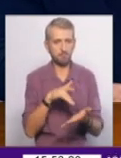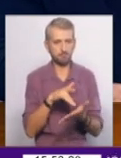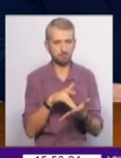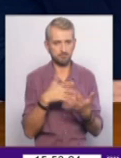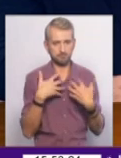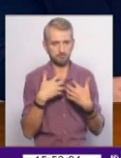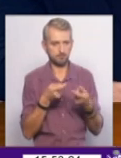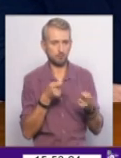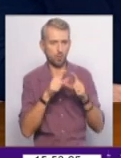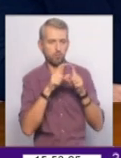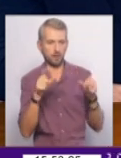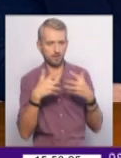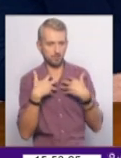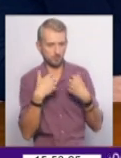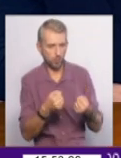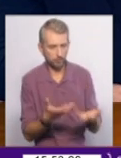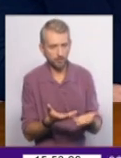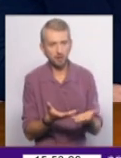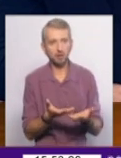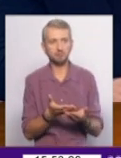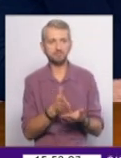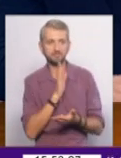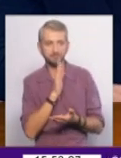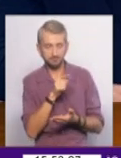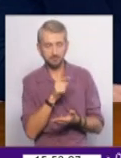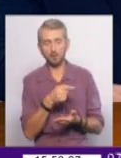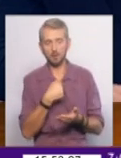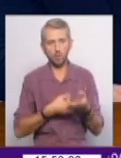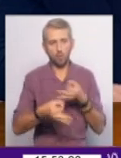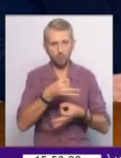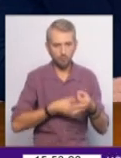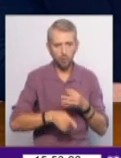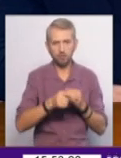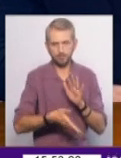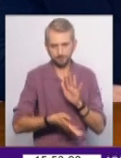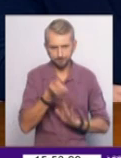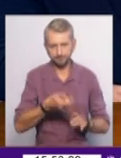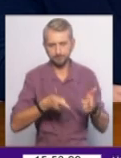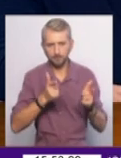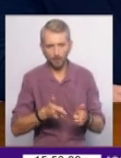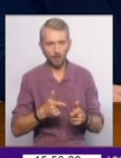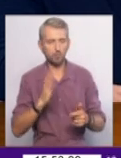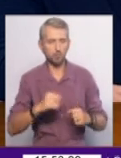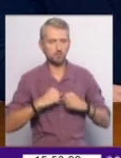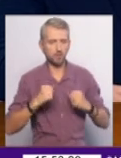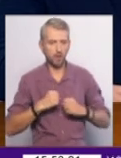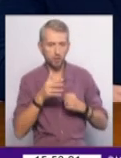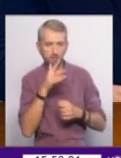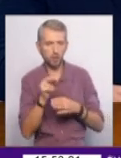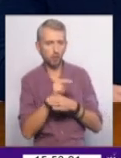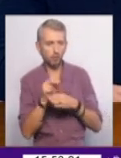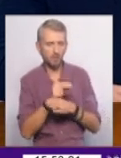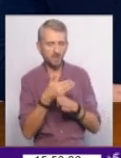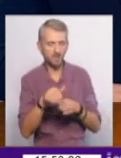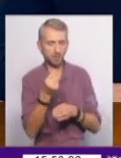з пані Гінзбург, ми це питання обговорювали, і воно підтримане, тому ми будемо намагатися при коригуванні там певні кошти виділяти